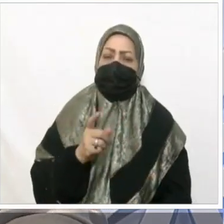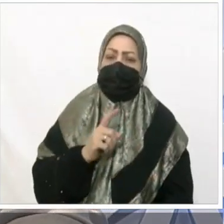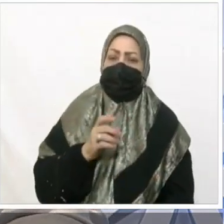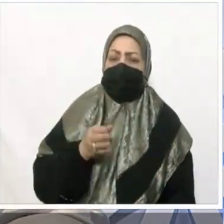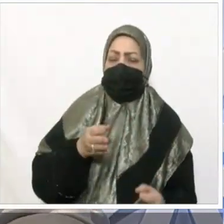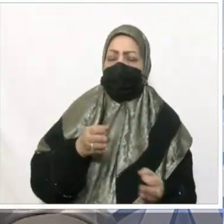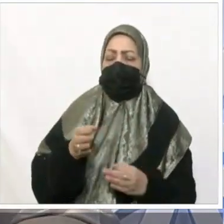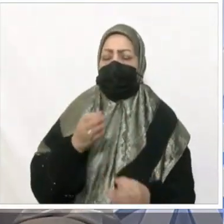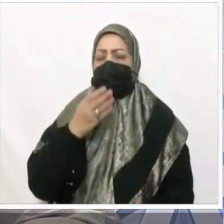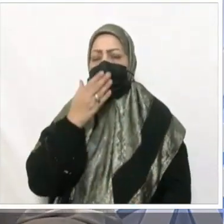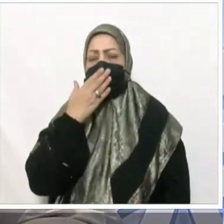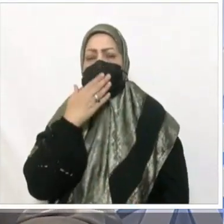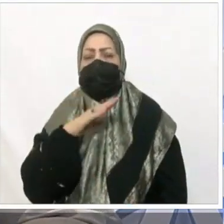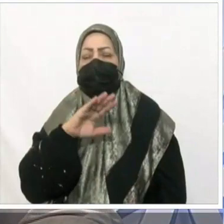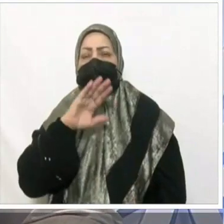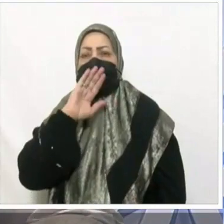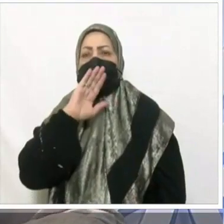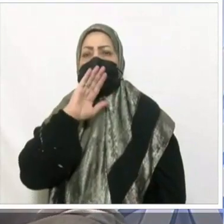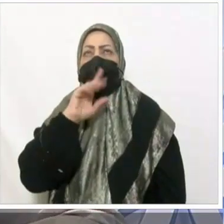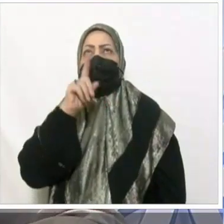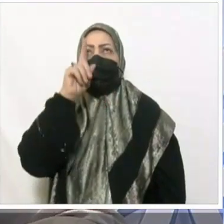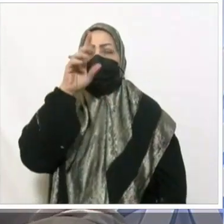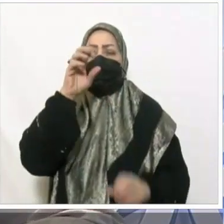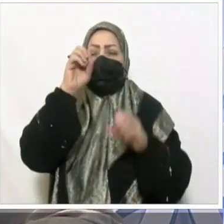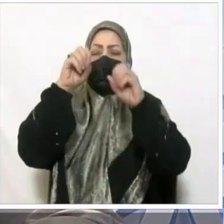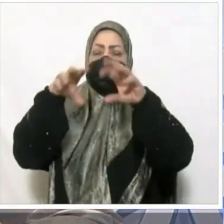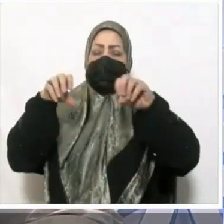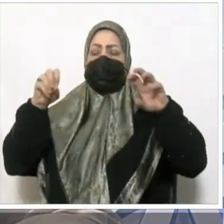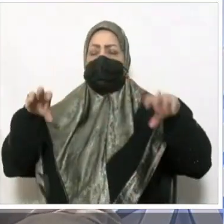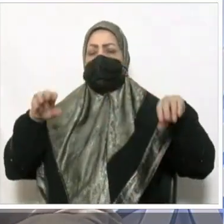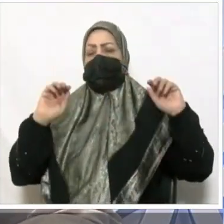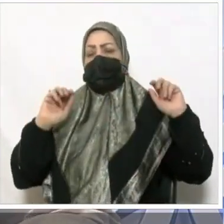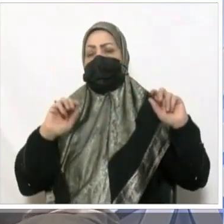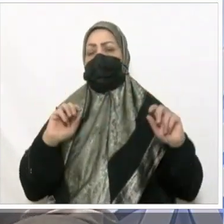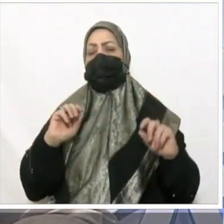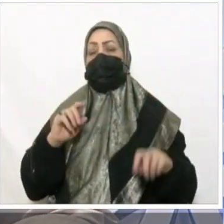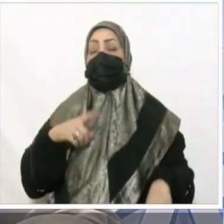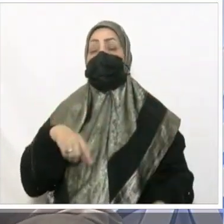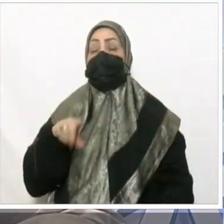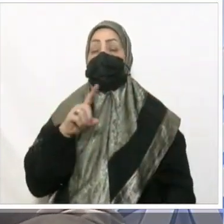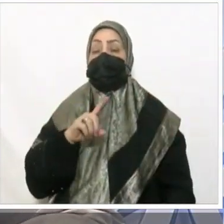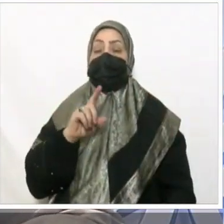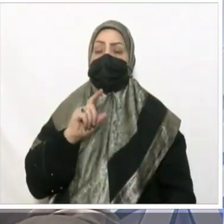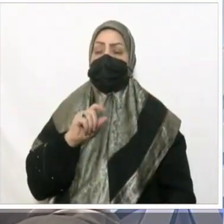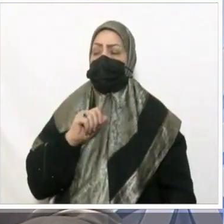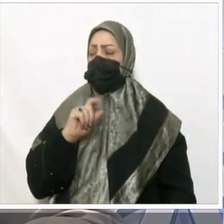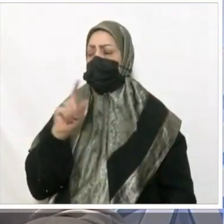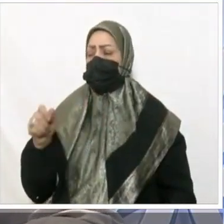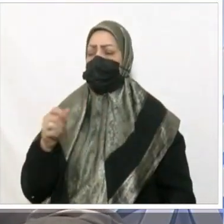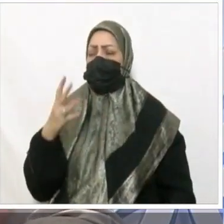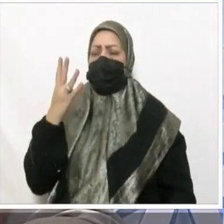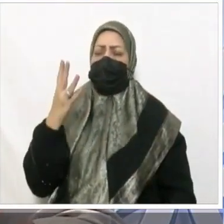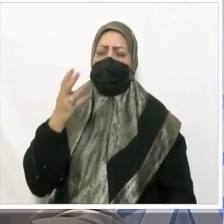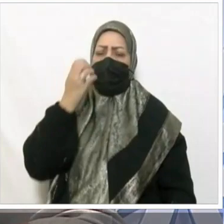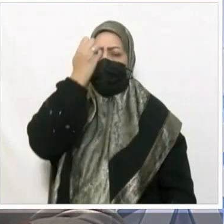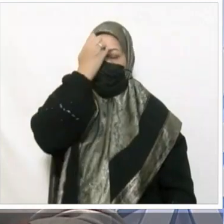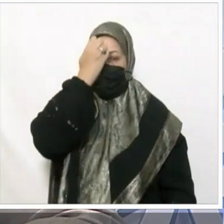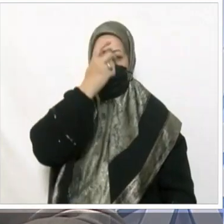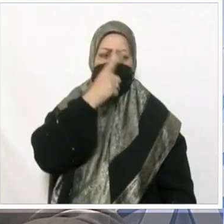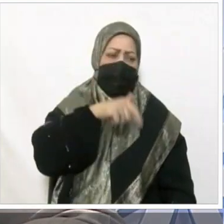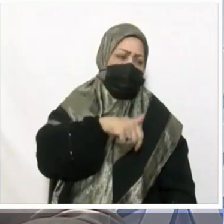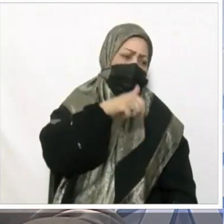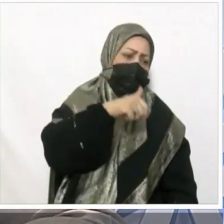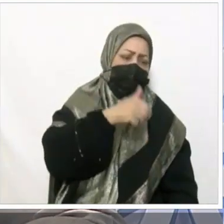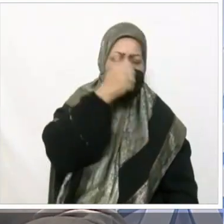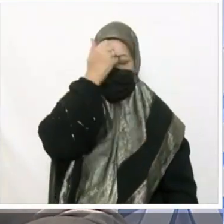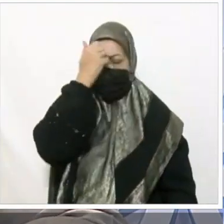أعطى. وتجد إنسانا بالمقابل ياخذ 4000 و5000 وربما حتى 10000 ويقول لك أني والله ما نعرف منين يخش إلا منين